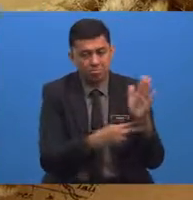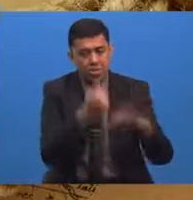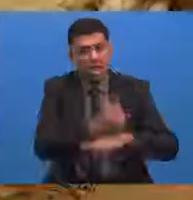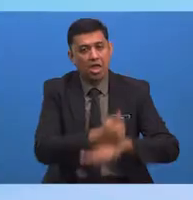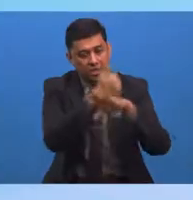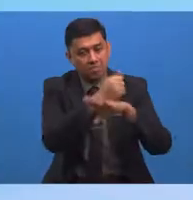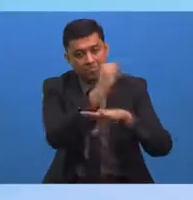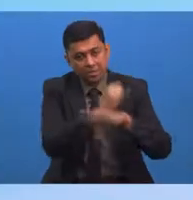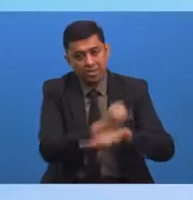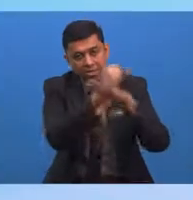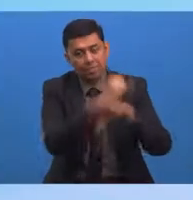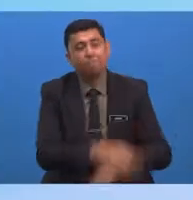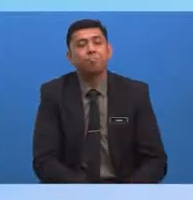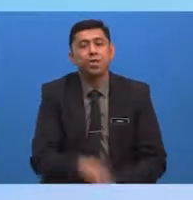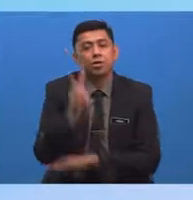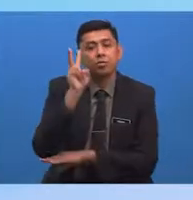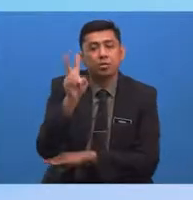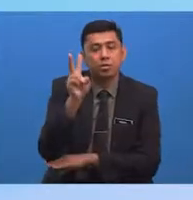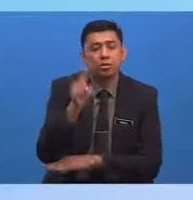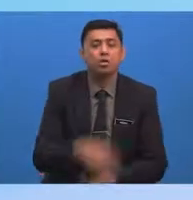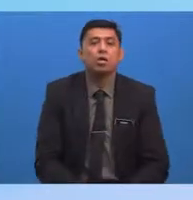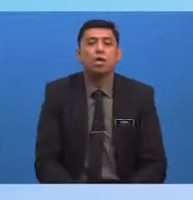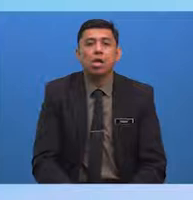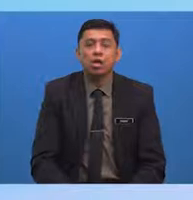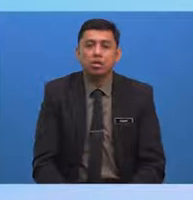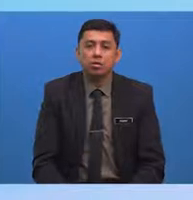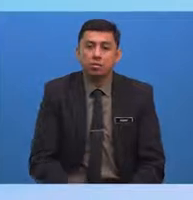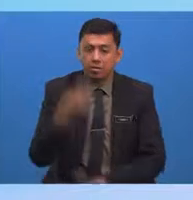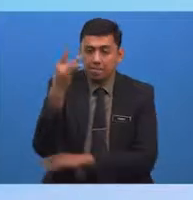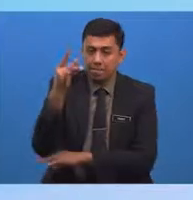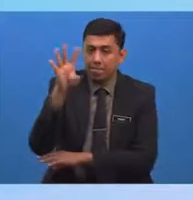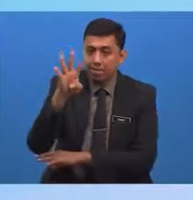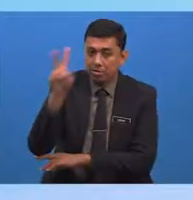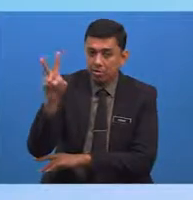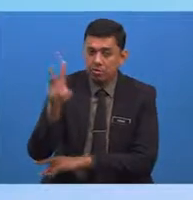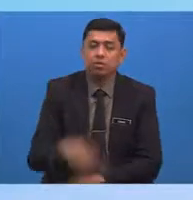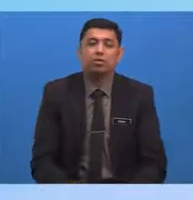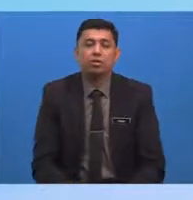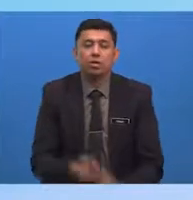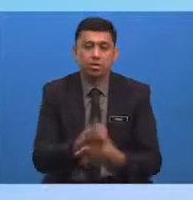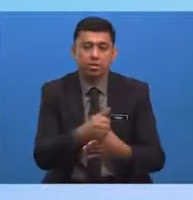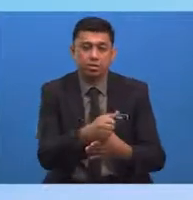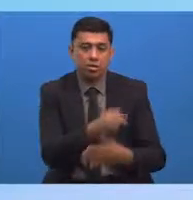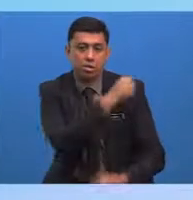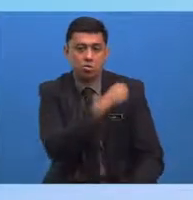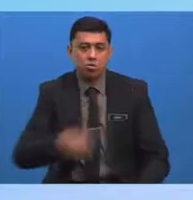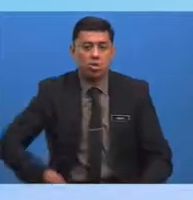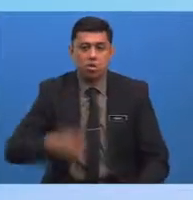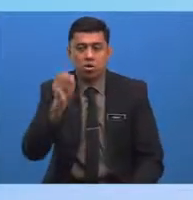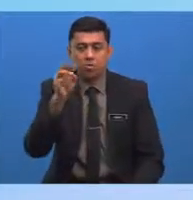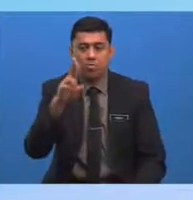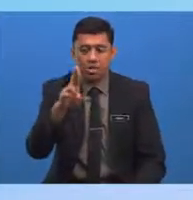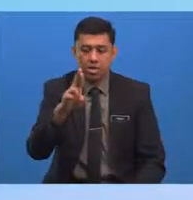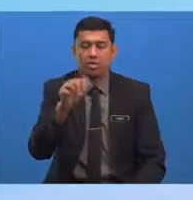Melayu. Perjanjian kedua pula dimeterai pada tahun 1842 antara Sultan Omar Ali Saifuddin dengan